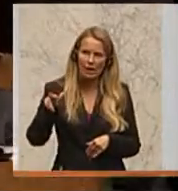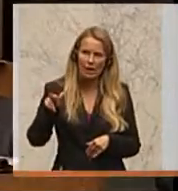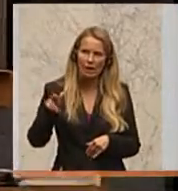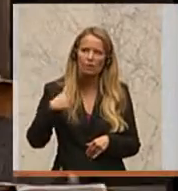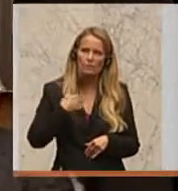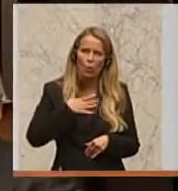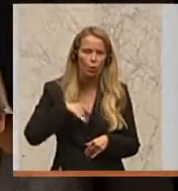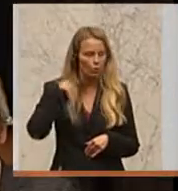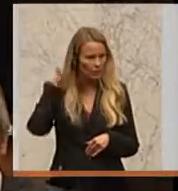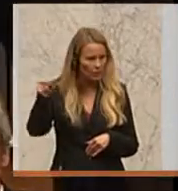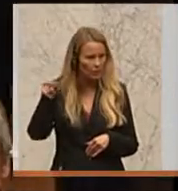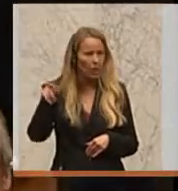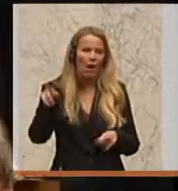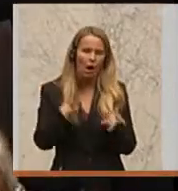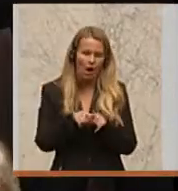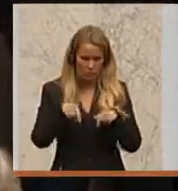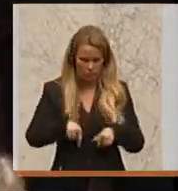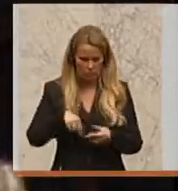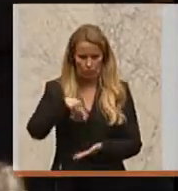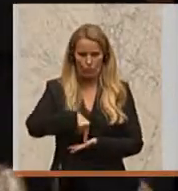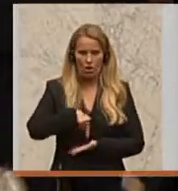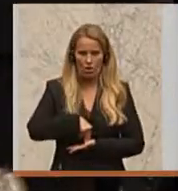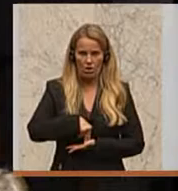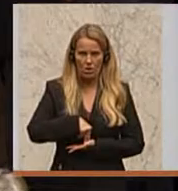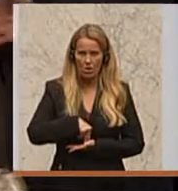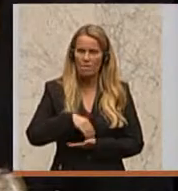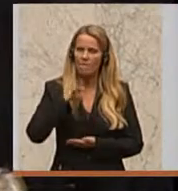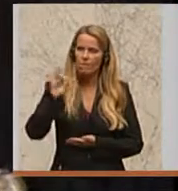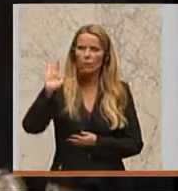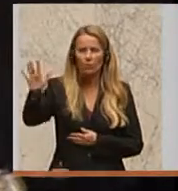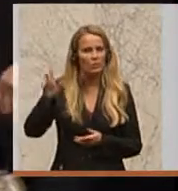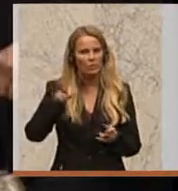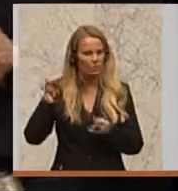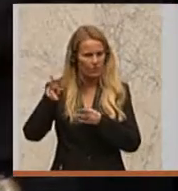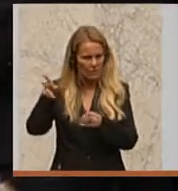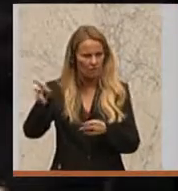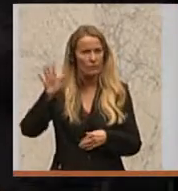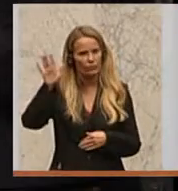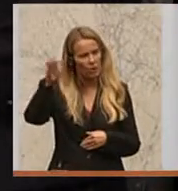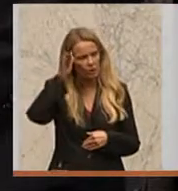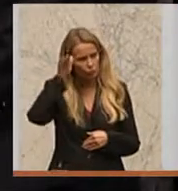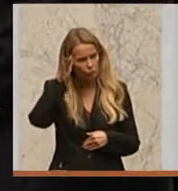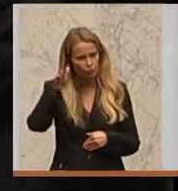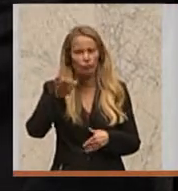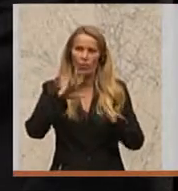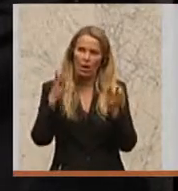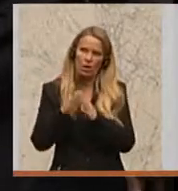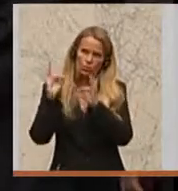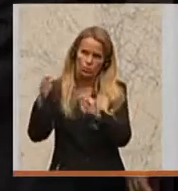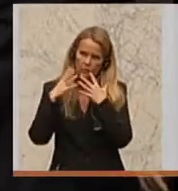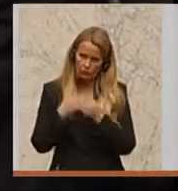dir auch von dieser Stelle aus für deinen Weg, für deine Zukunft alles Gute wünschen.